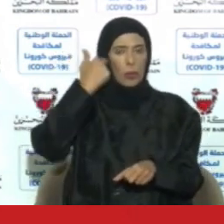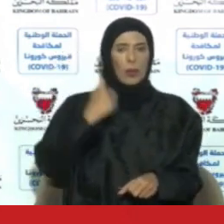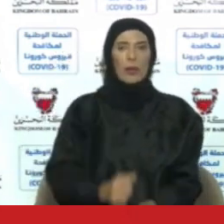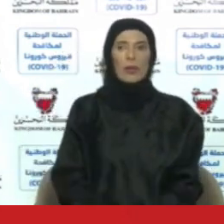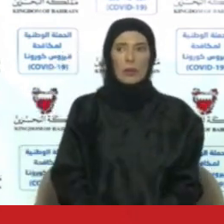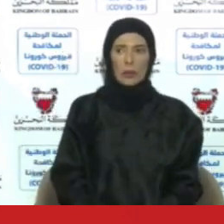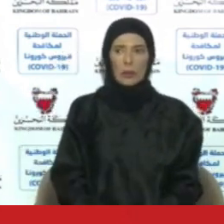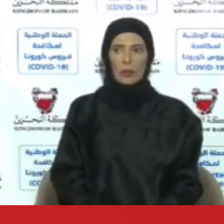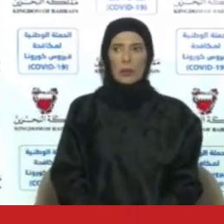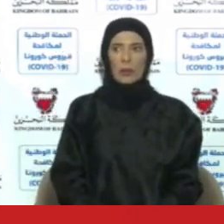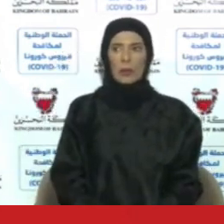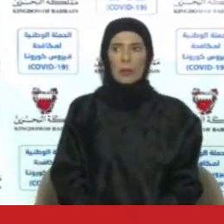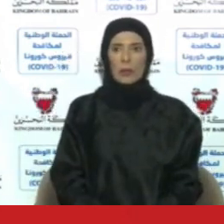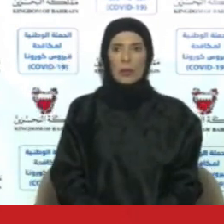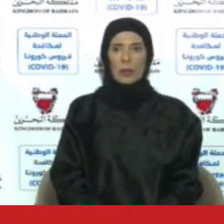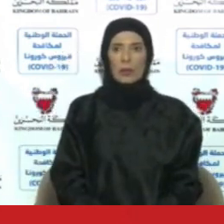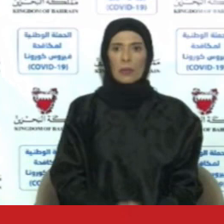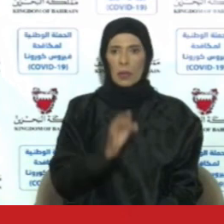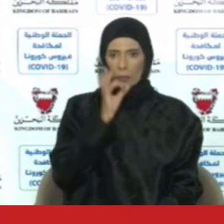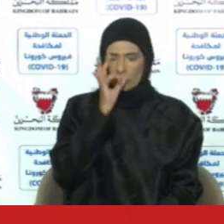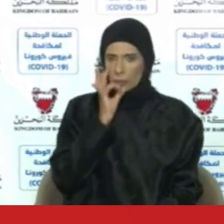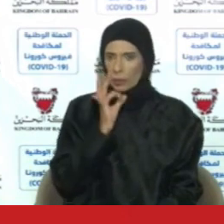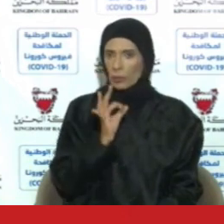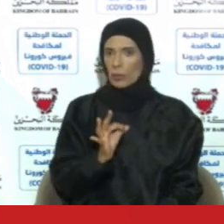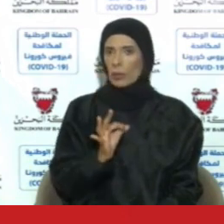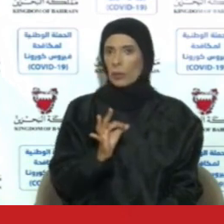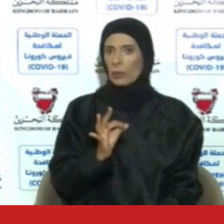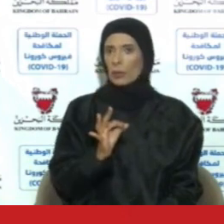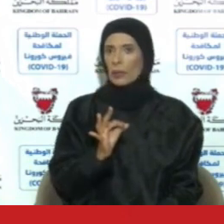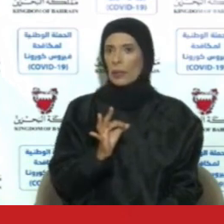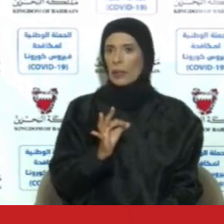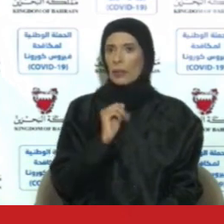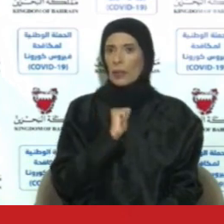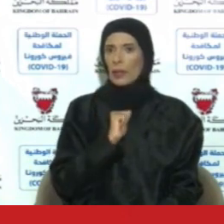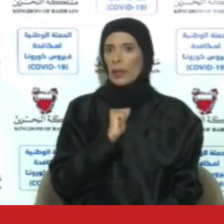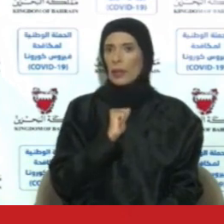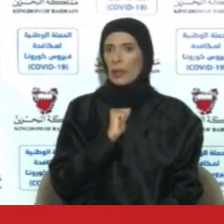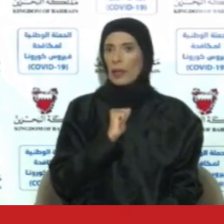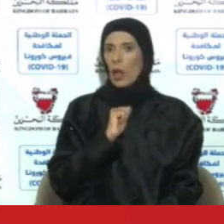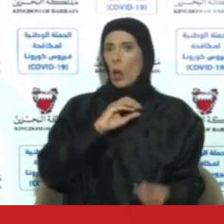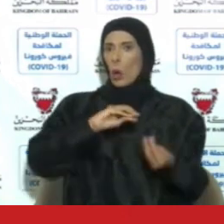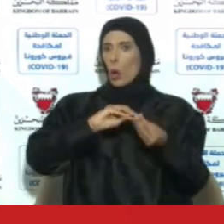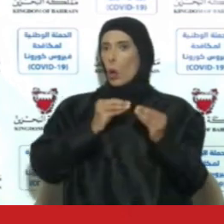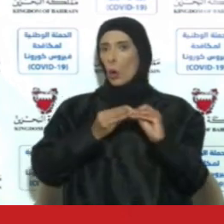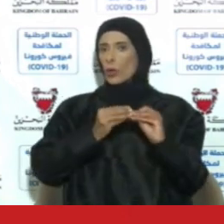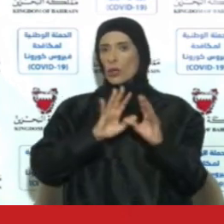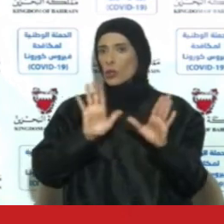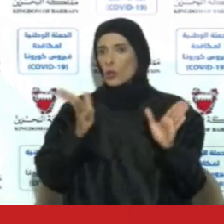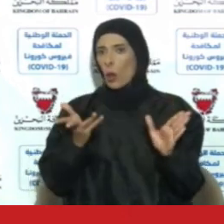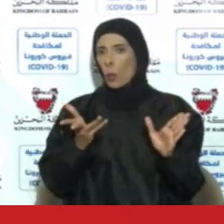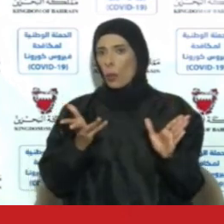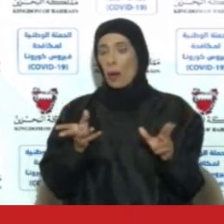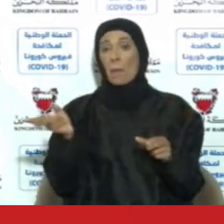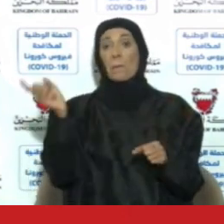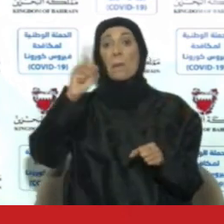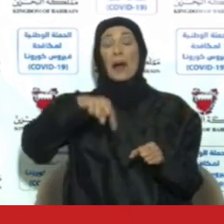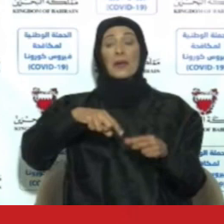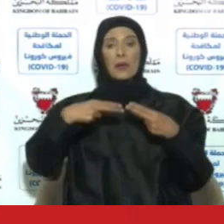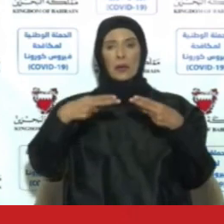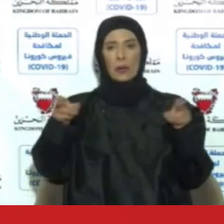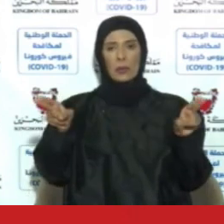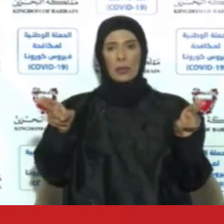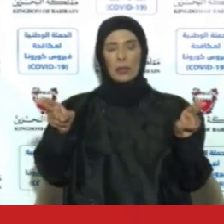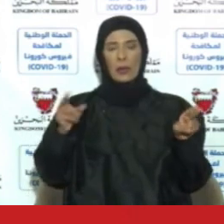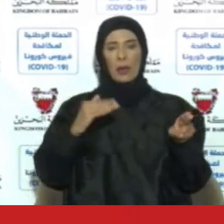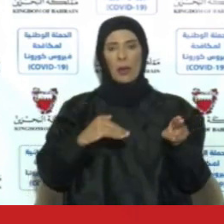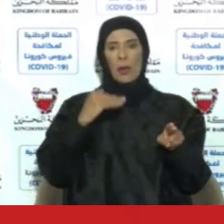طبعا هذا بيكون حسب ضوابط المستويات في آلية الإشارة الضوئية لمستويات انتشار الفيروس الكورونا. فطبعا بيكون على كل